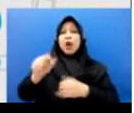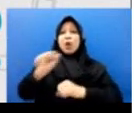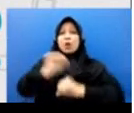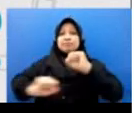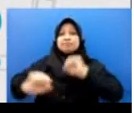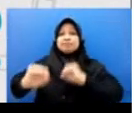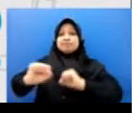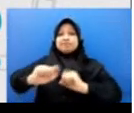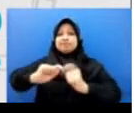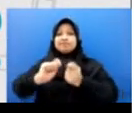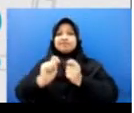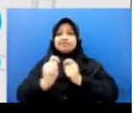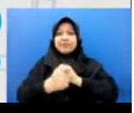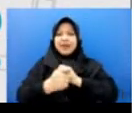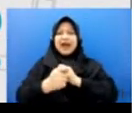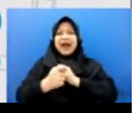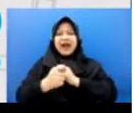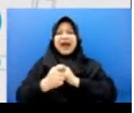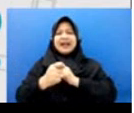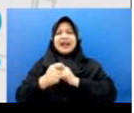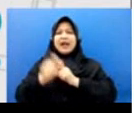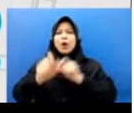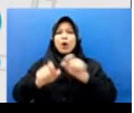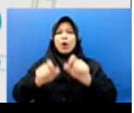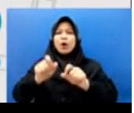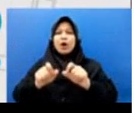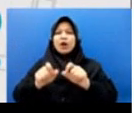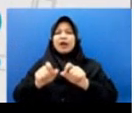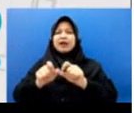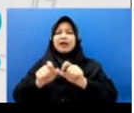mengadopsi dan orang-orang yang belakangan. Ada early adopter, ada late